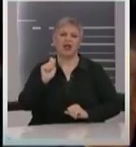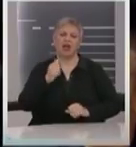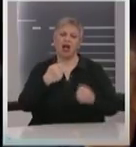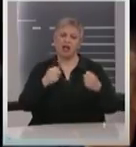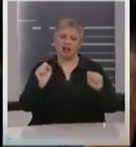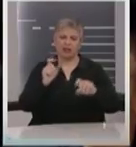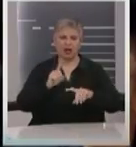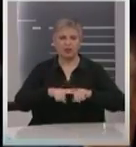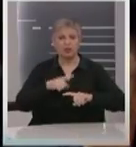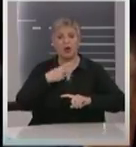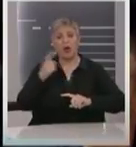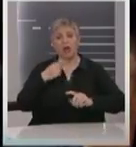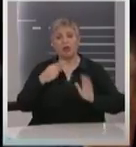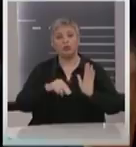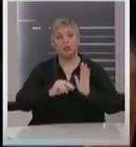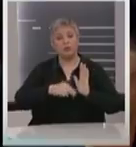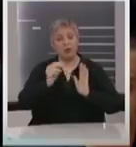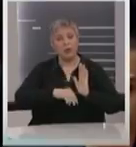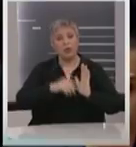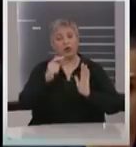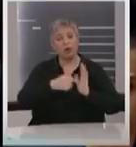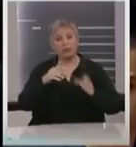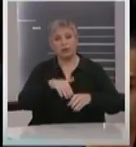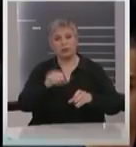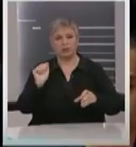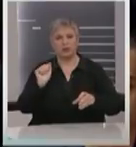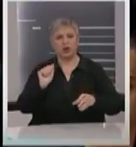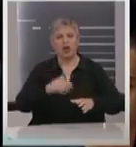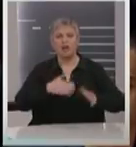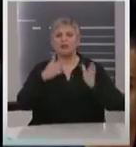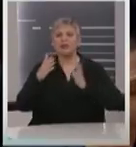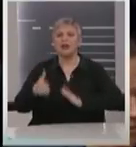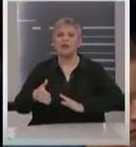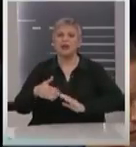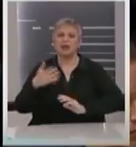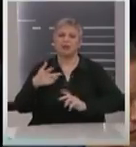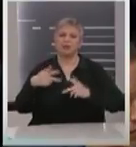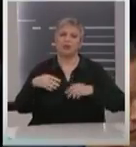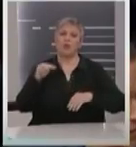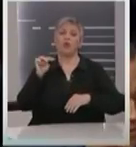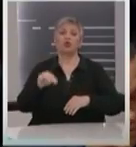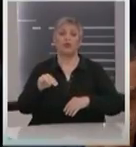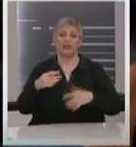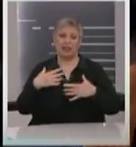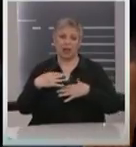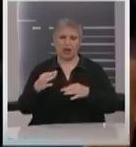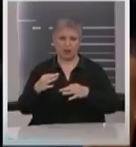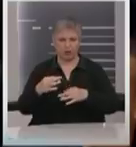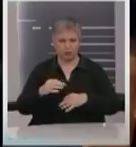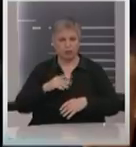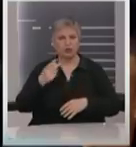μνημόνια, την ίδια στιγμή που βγαίνει ο Μοσκοβισσή και λέει ότι θα είστε υπό